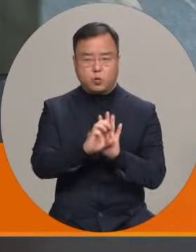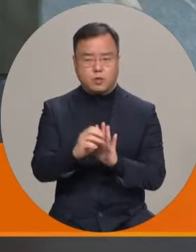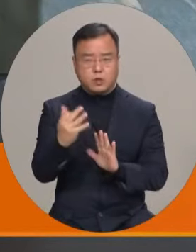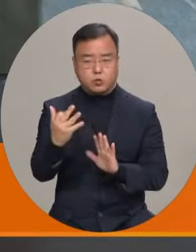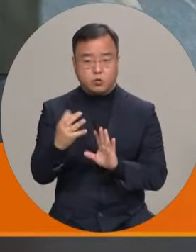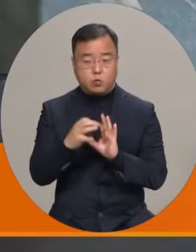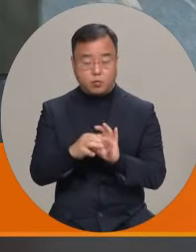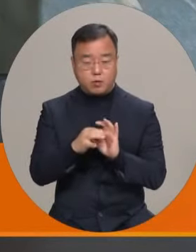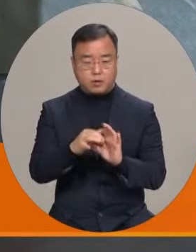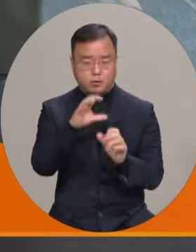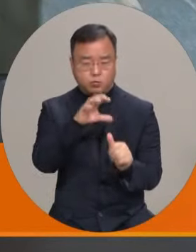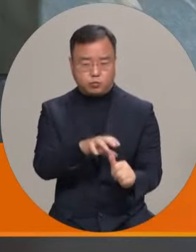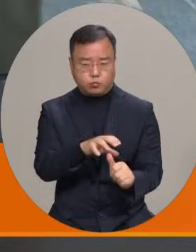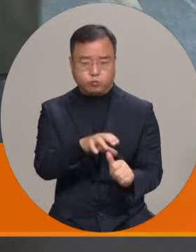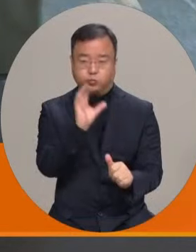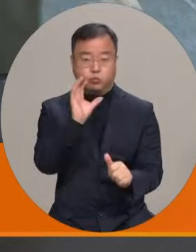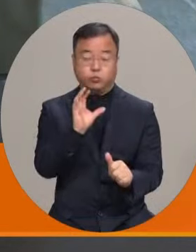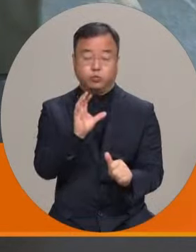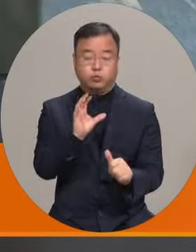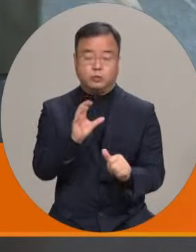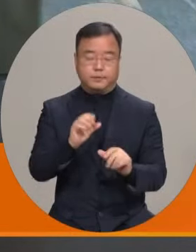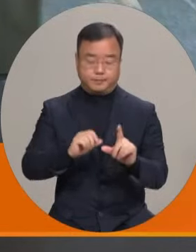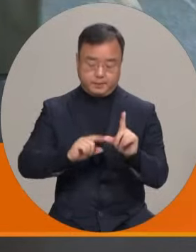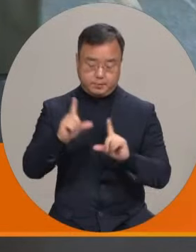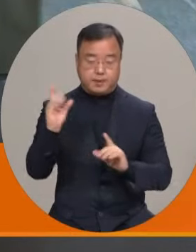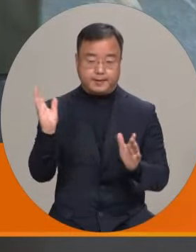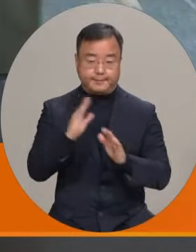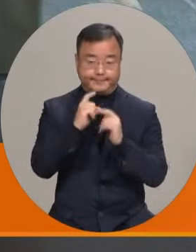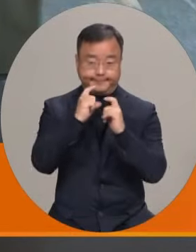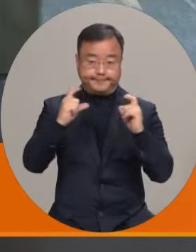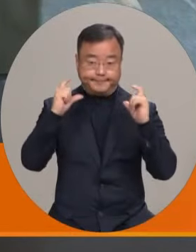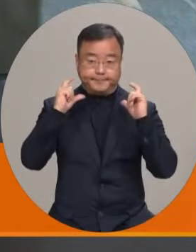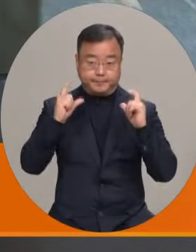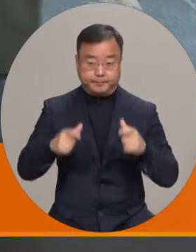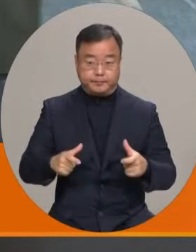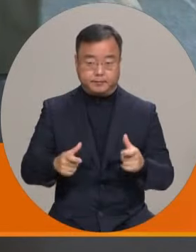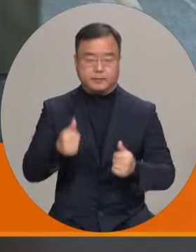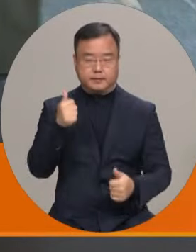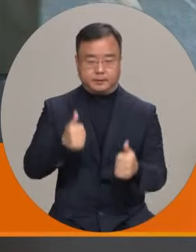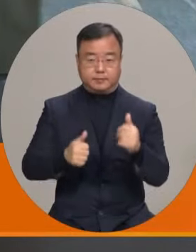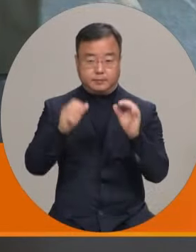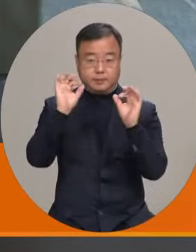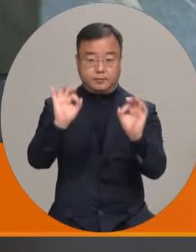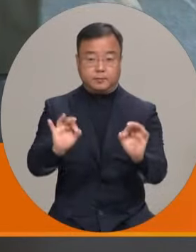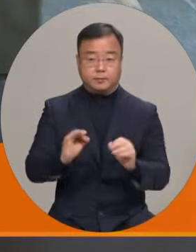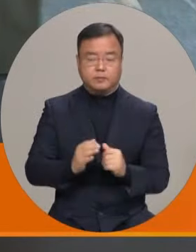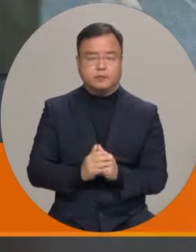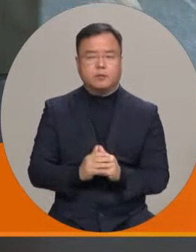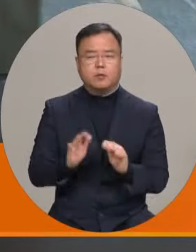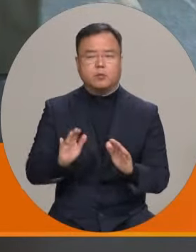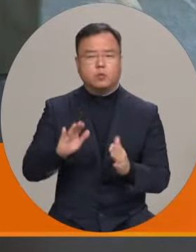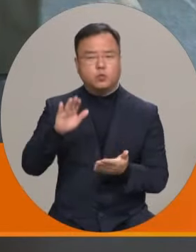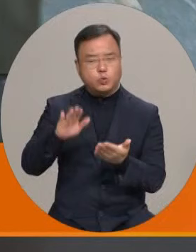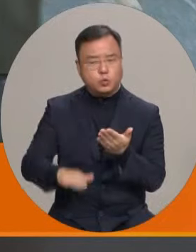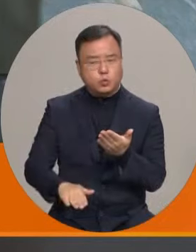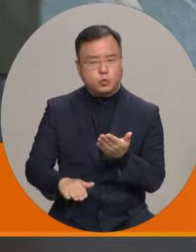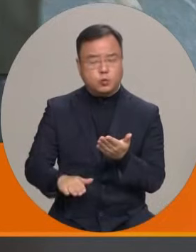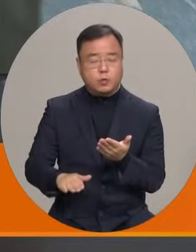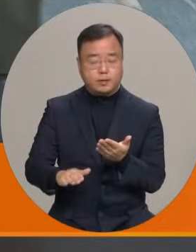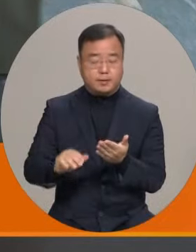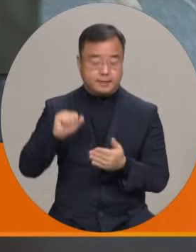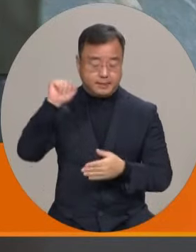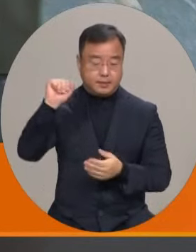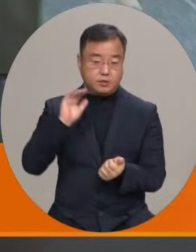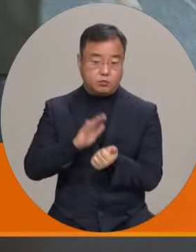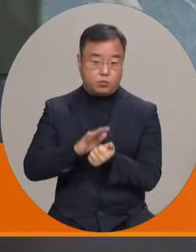규제가 풀리면서이 대부분의 수험생들이 마스크를 벗고 시험을 치르게 되는데요 후배들의 응원전도